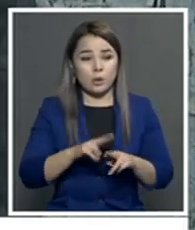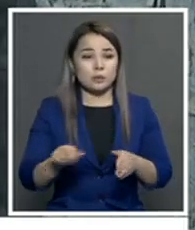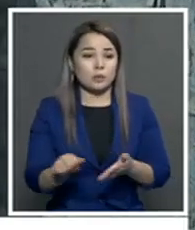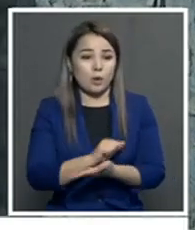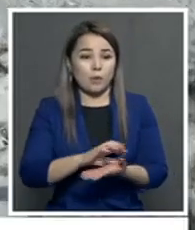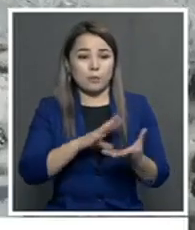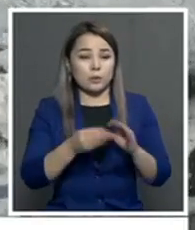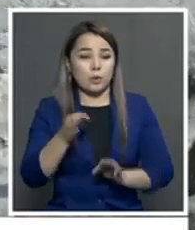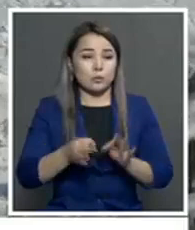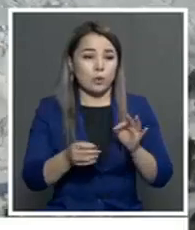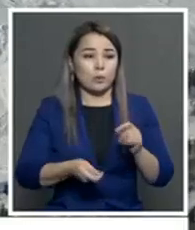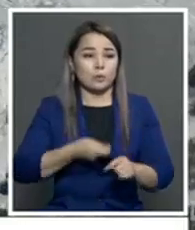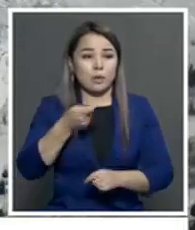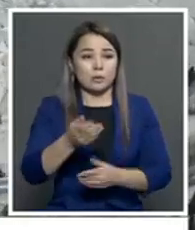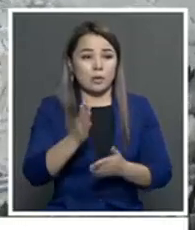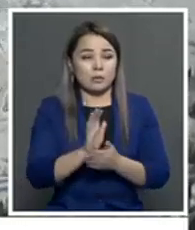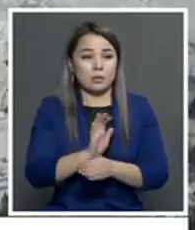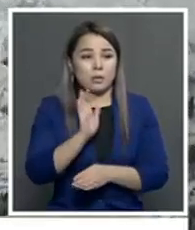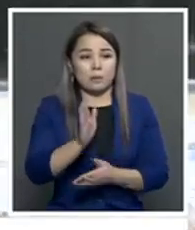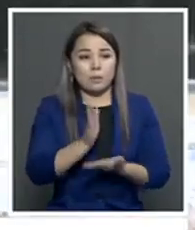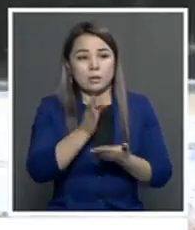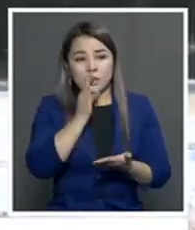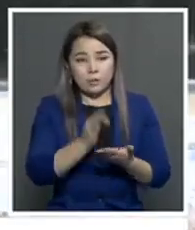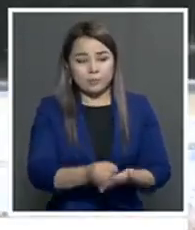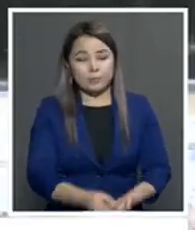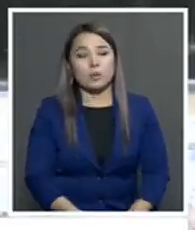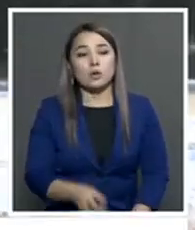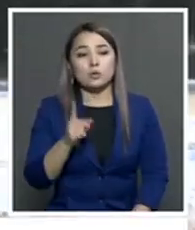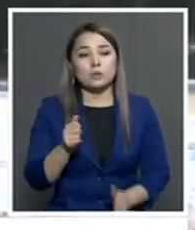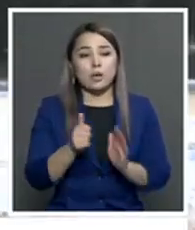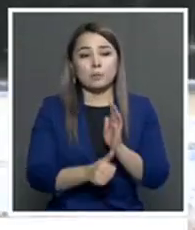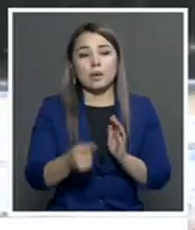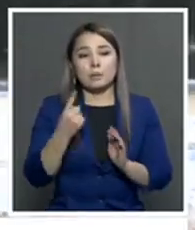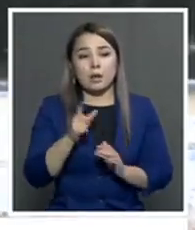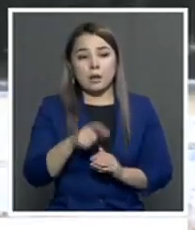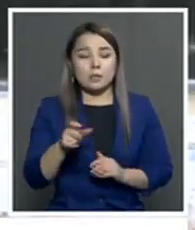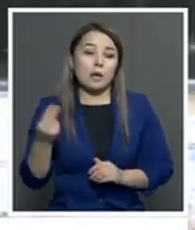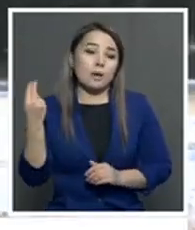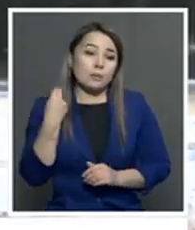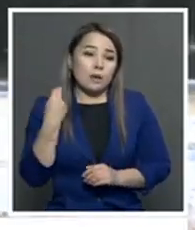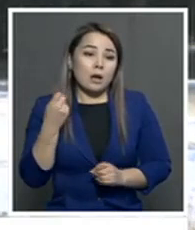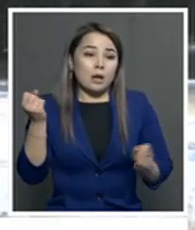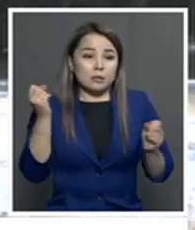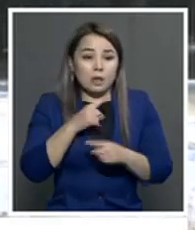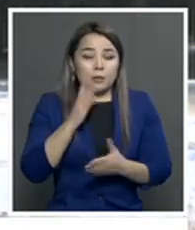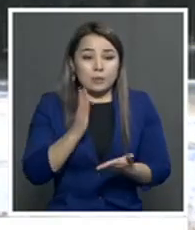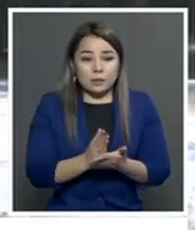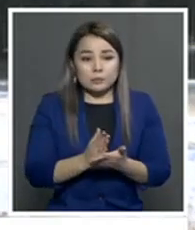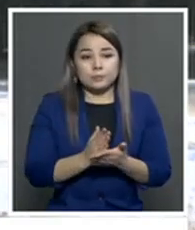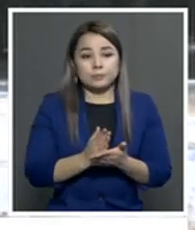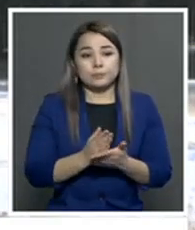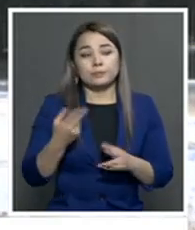құжаттарды сот орындаушыларына жолдауға тура келіпті. 161 адамның алдында берешекті анықтадық.